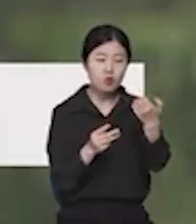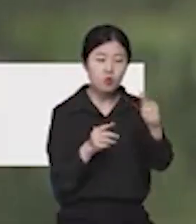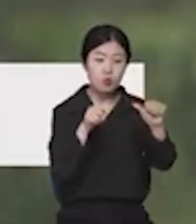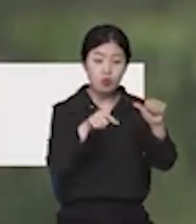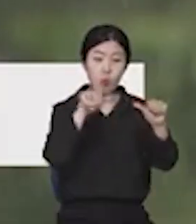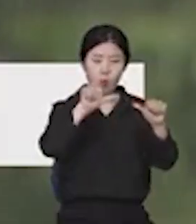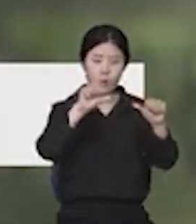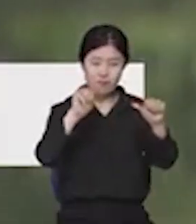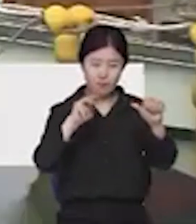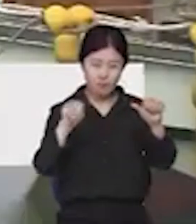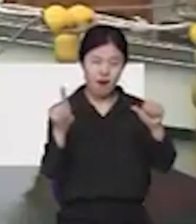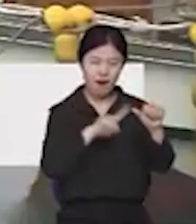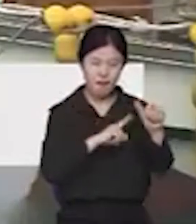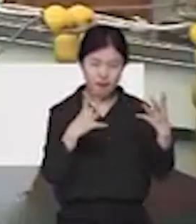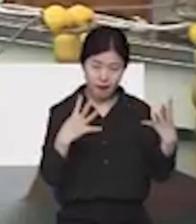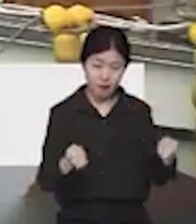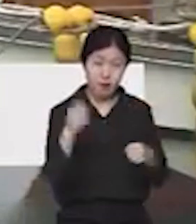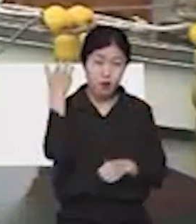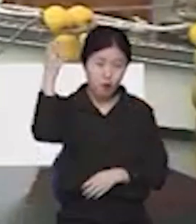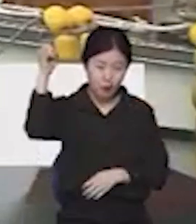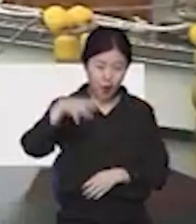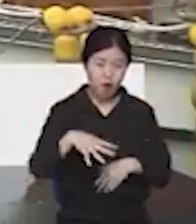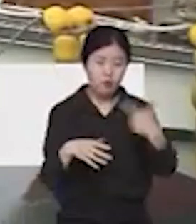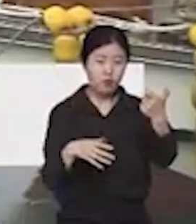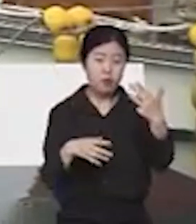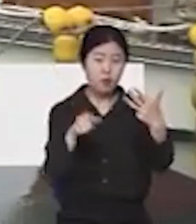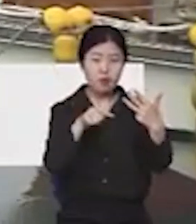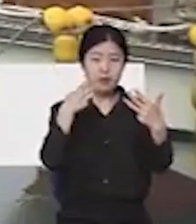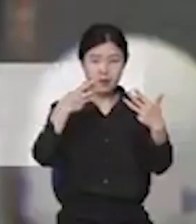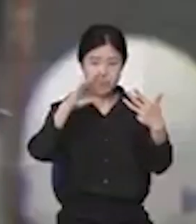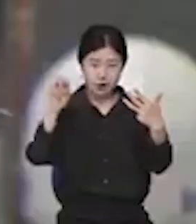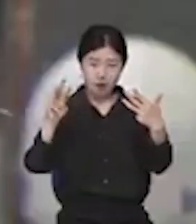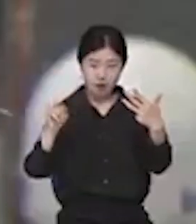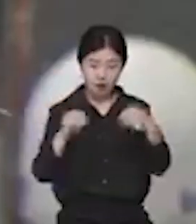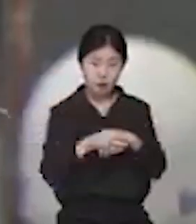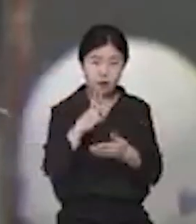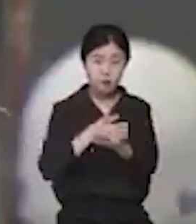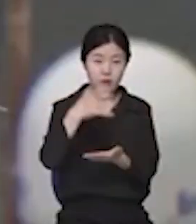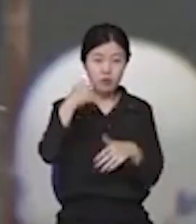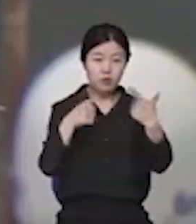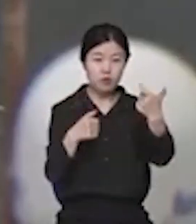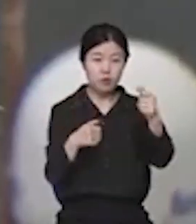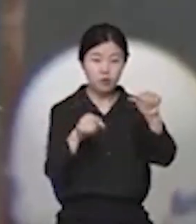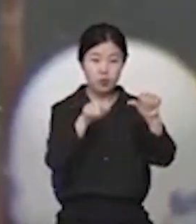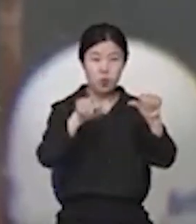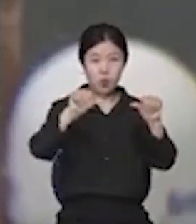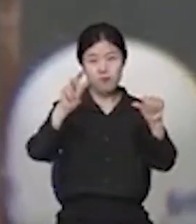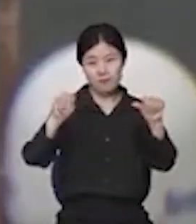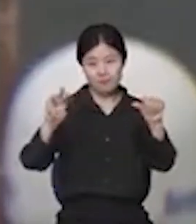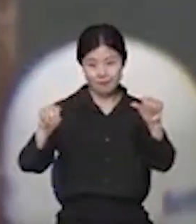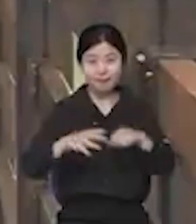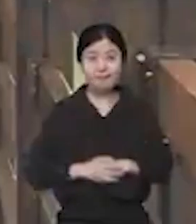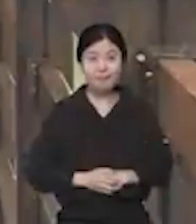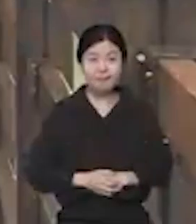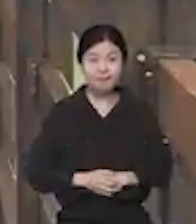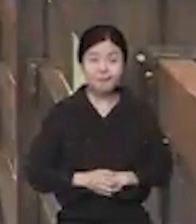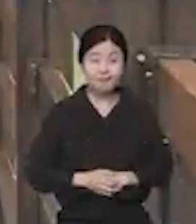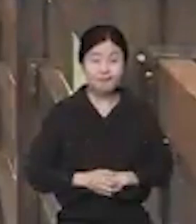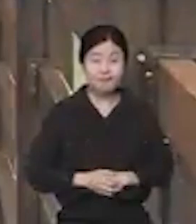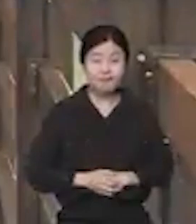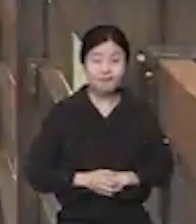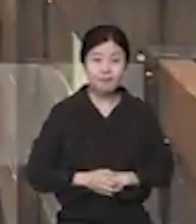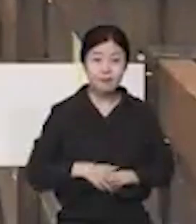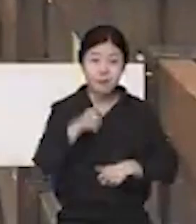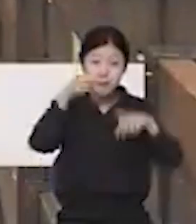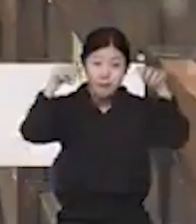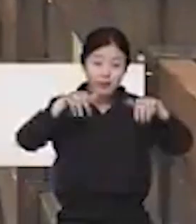95.5mm로 가장 많았고 영광 68.3mm, 담양 65.5mm 등으로 뒤를 이었습니다.